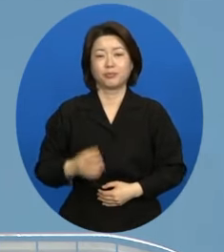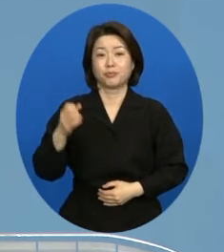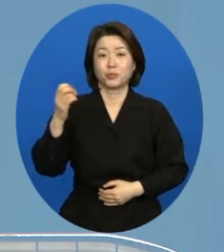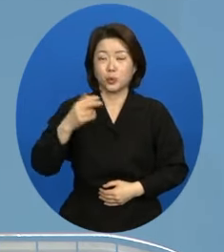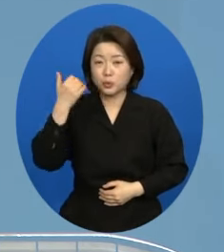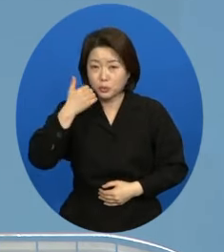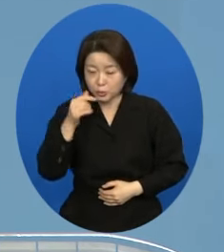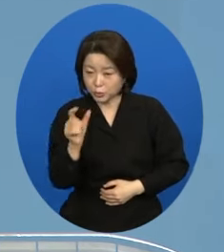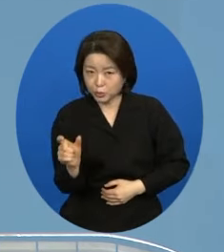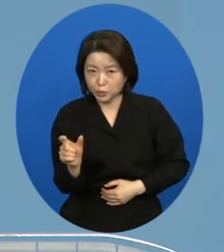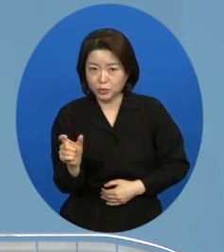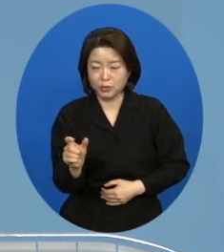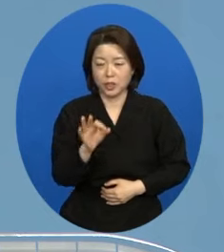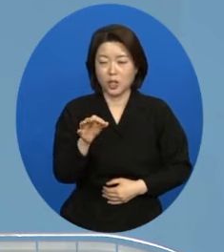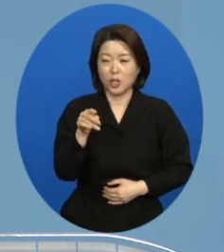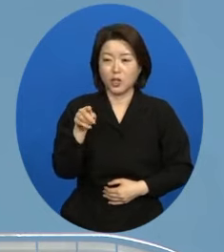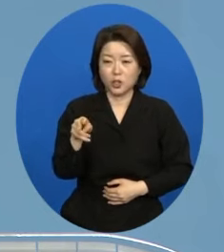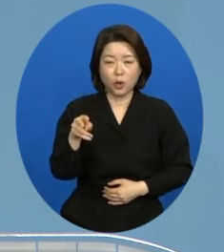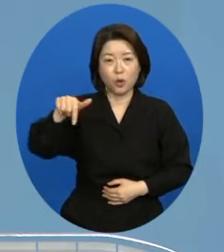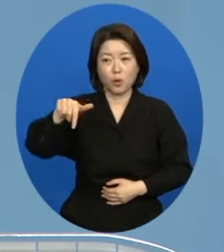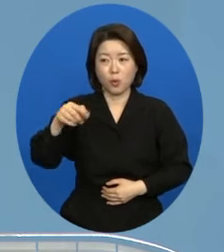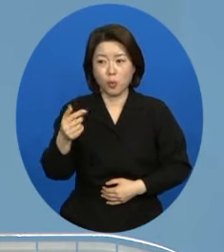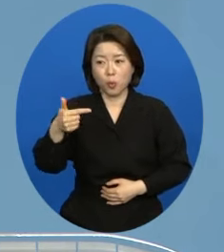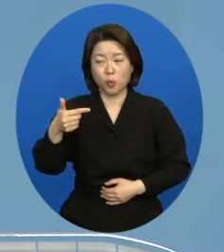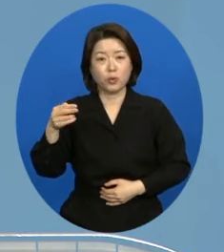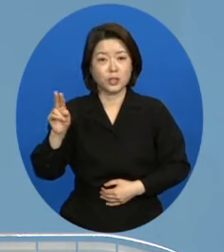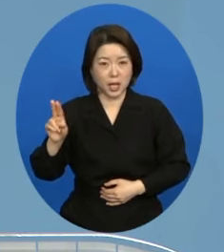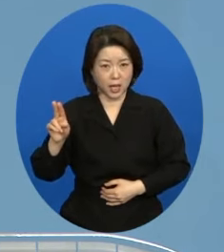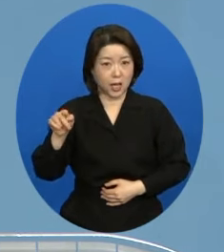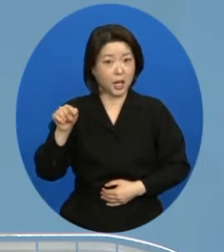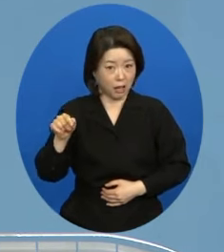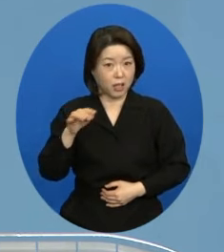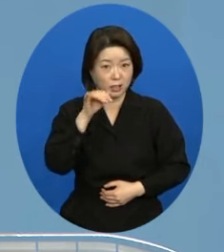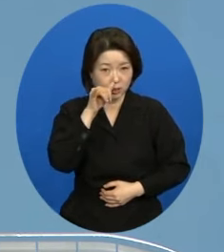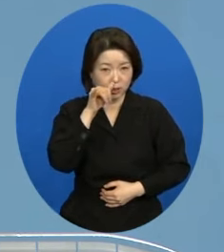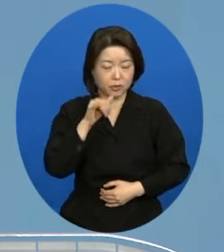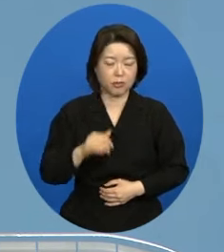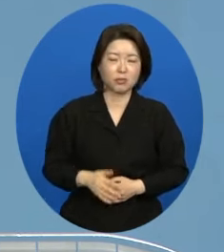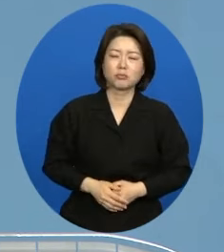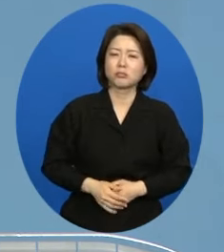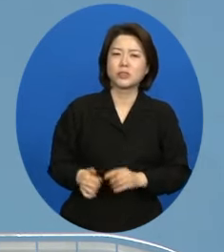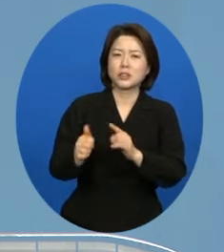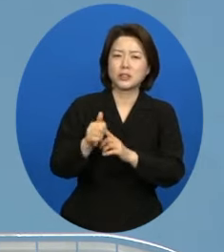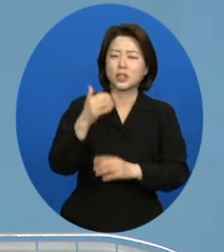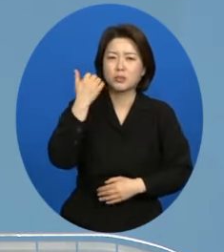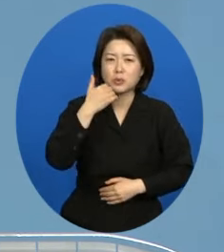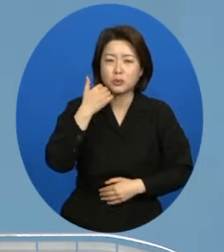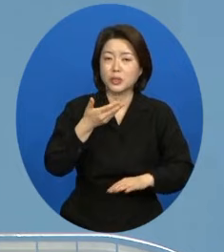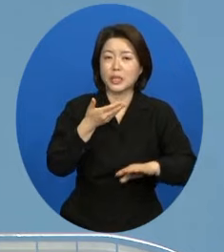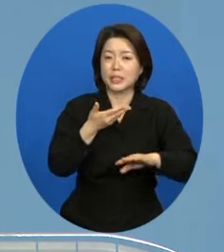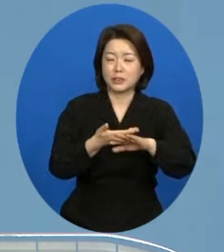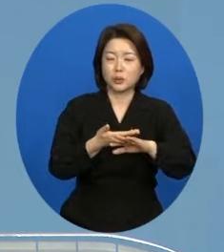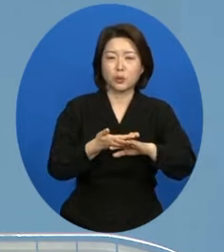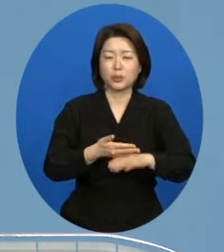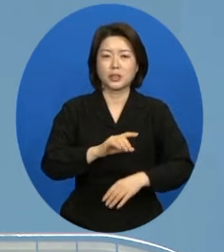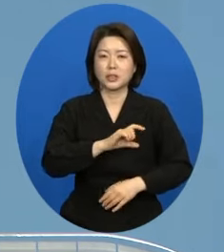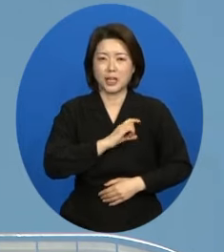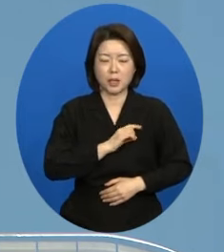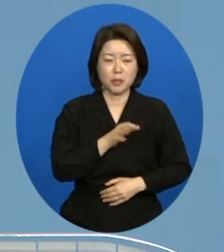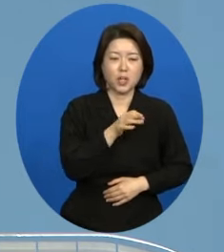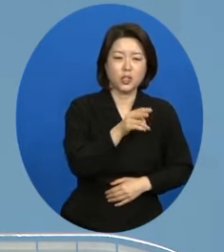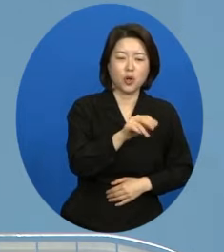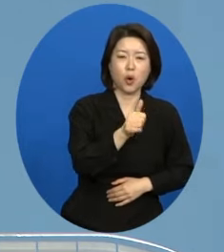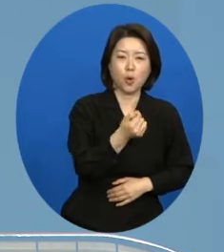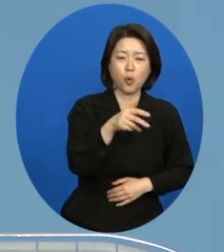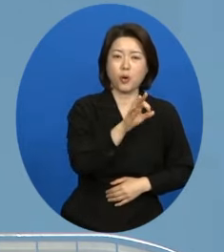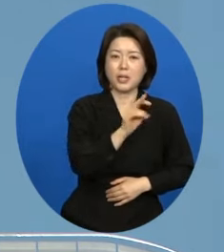인물이 여고냐 여러분 잘 모르시죠 여고라고 하는 인물인데 다른 이름으로는 여호야 알려진